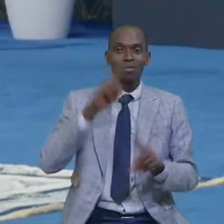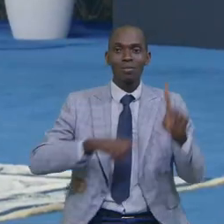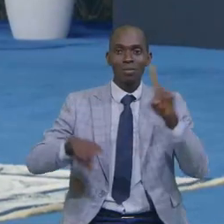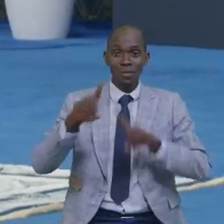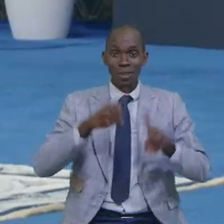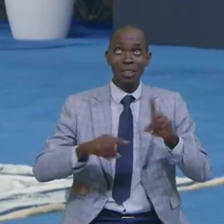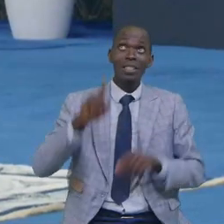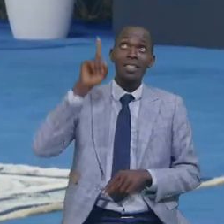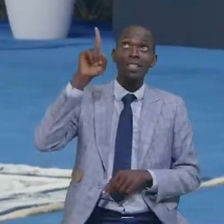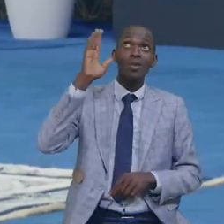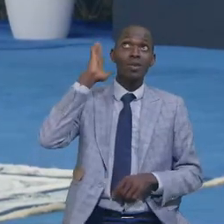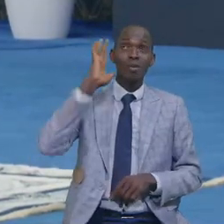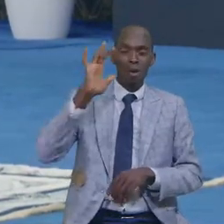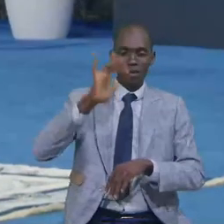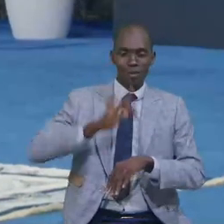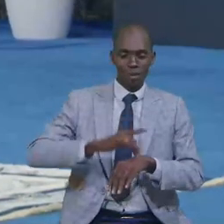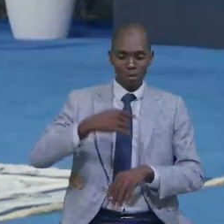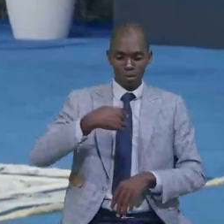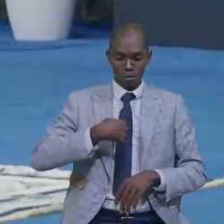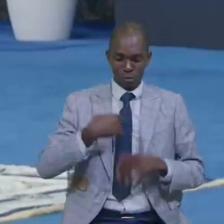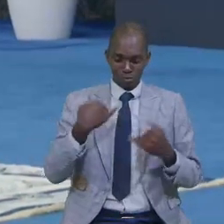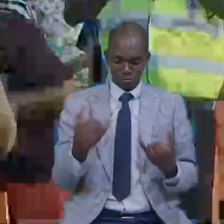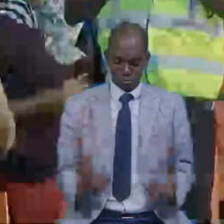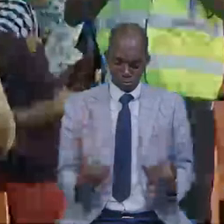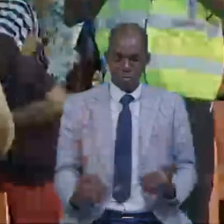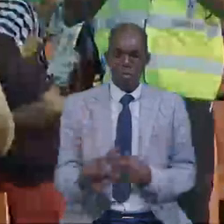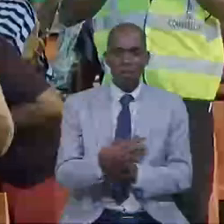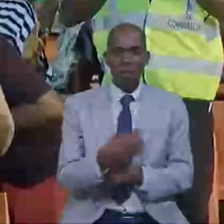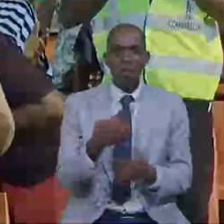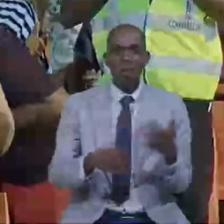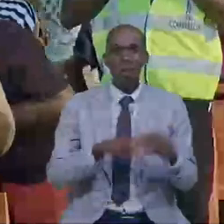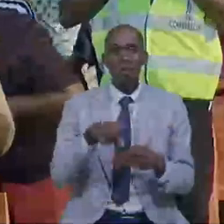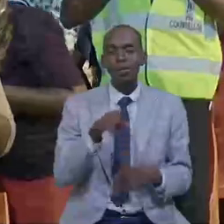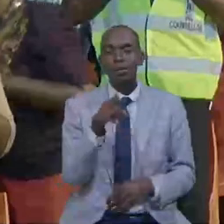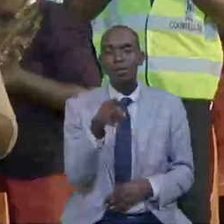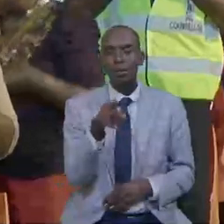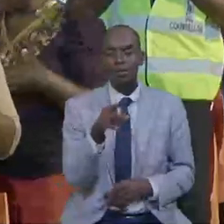il va me toucher aujourd'hui il va me toucher aujourd'hui